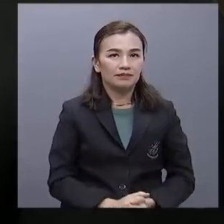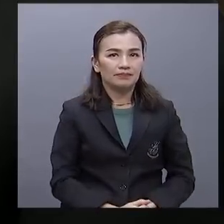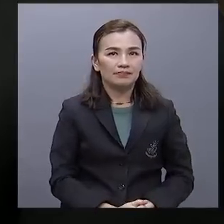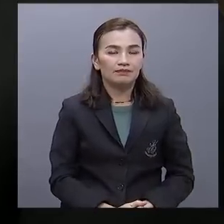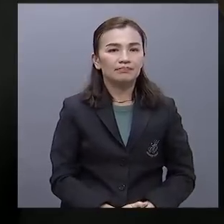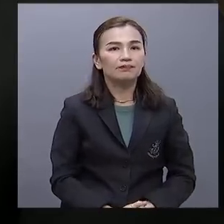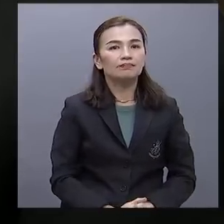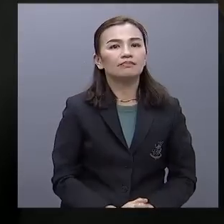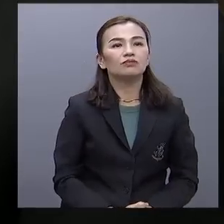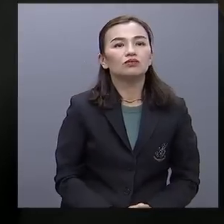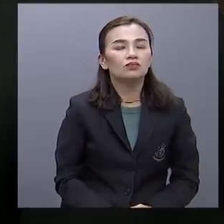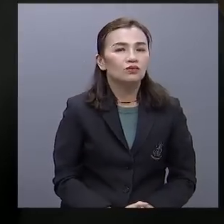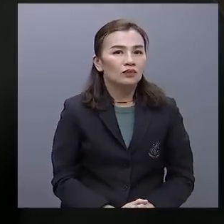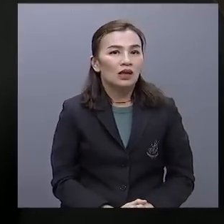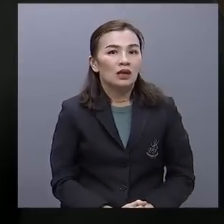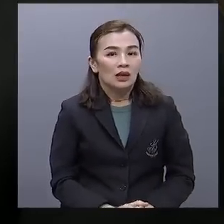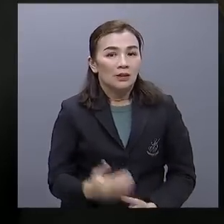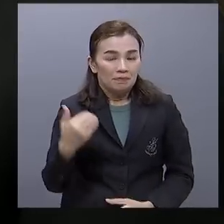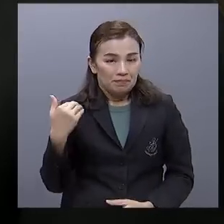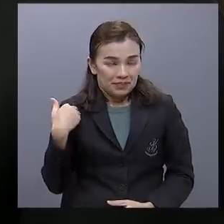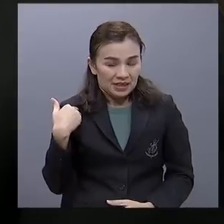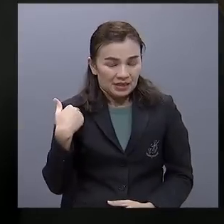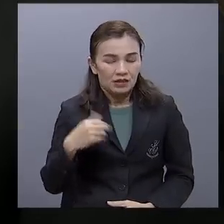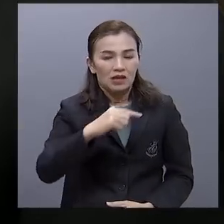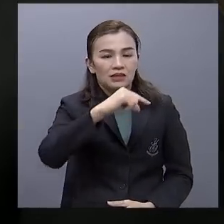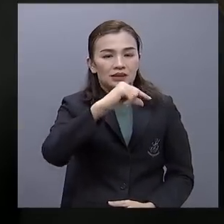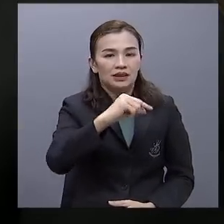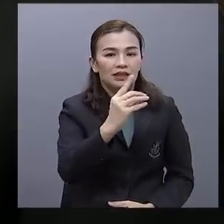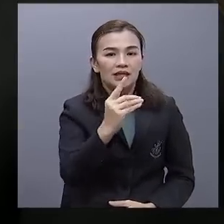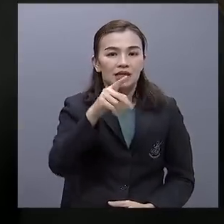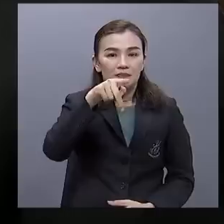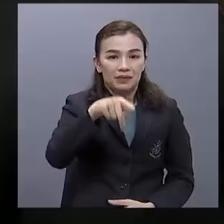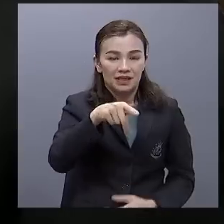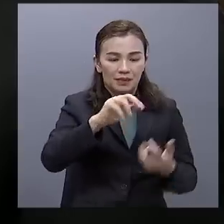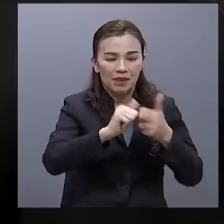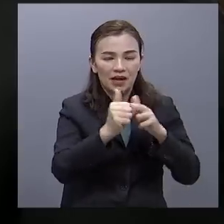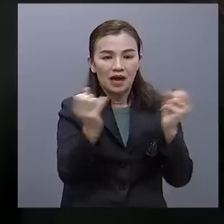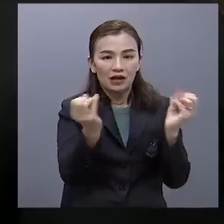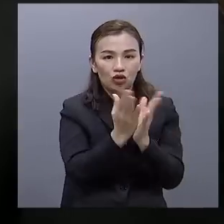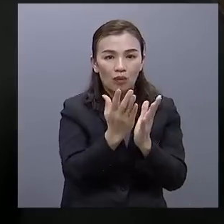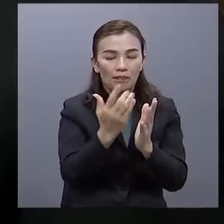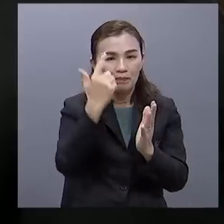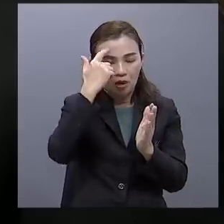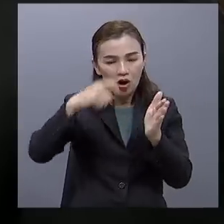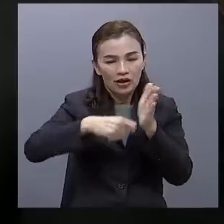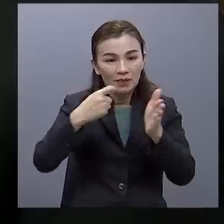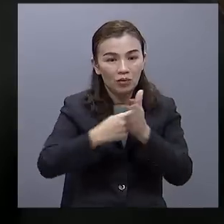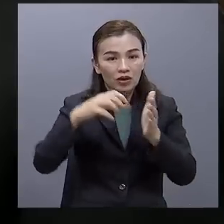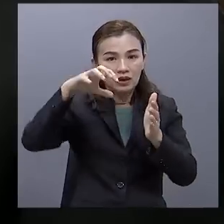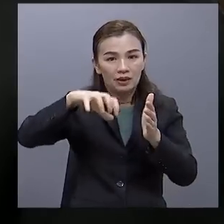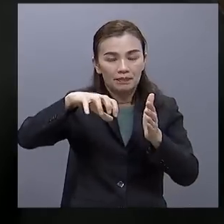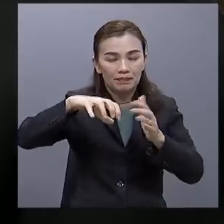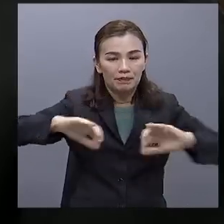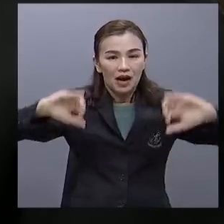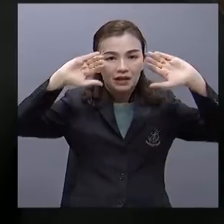ราะฉะนั้นสิ่งที่จะมีปัญหาสำหรับที่จะรัฐบาลตั้งช้าจะไปเกิดขึ้นในปีหน้าเนื่องจากว่าตัวงบประมาณที่จะถูกกระทบใน